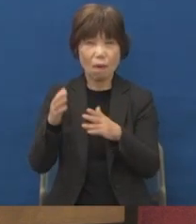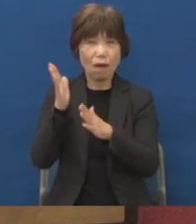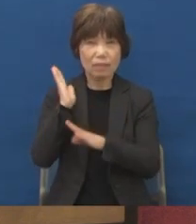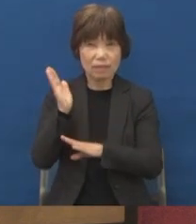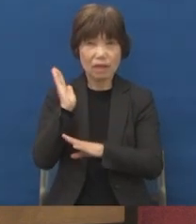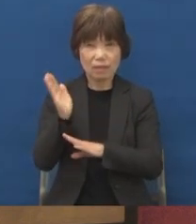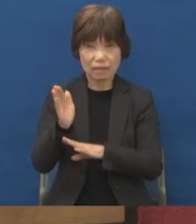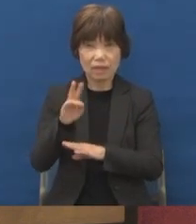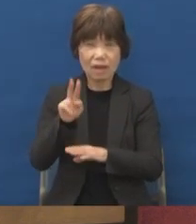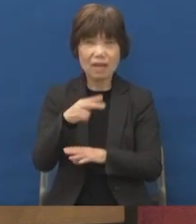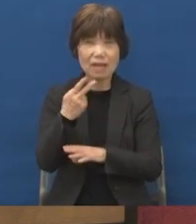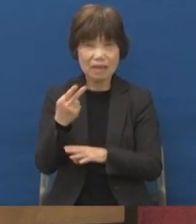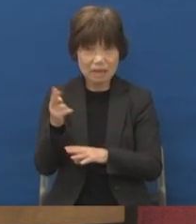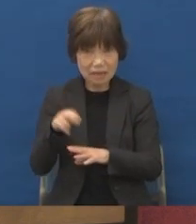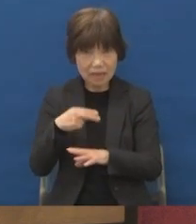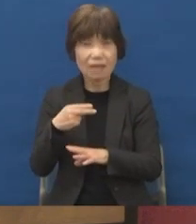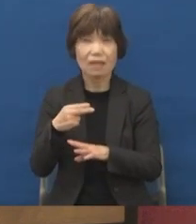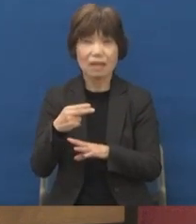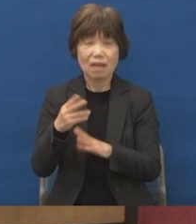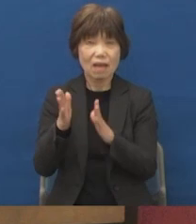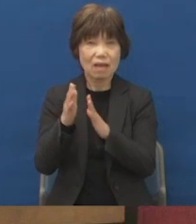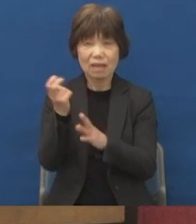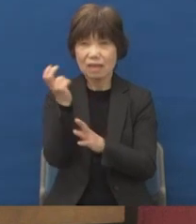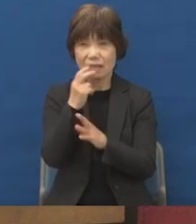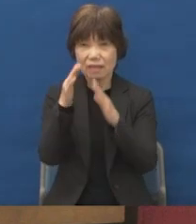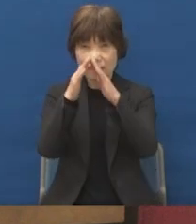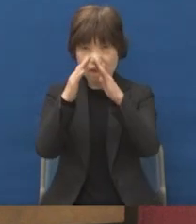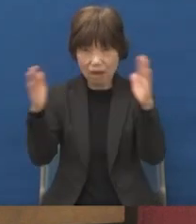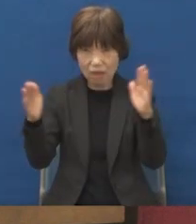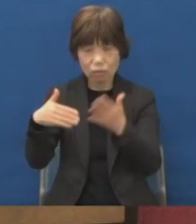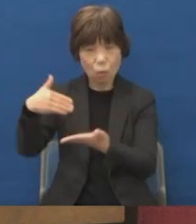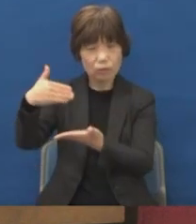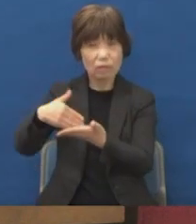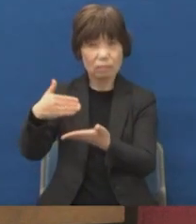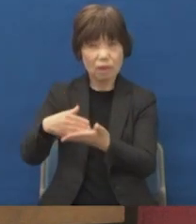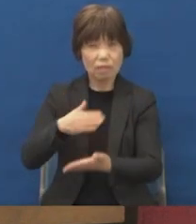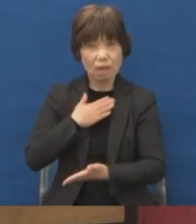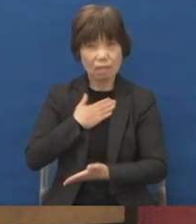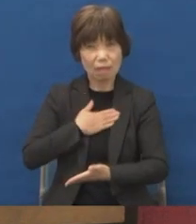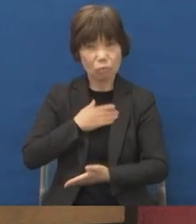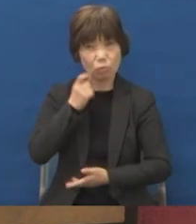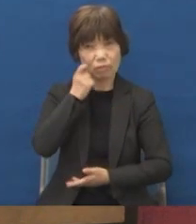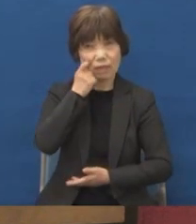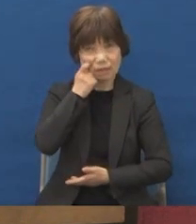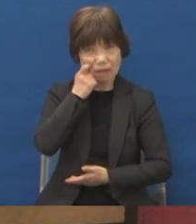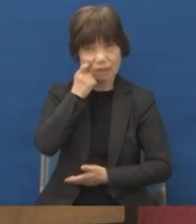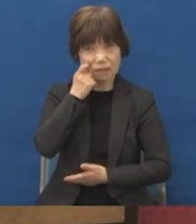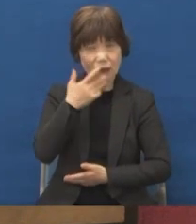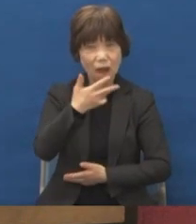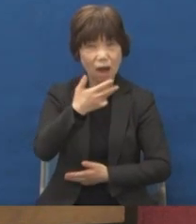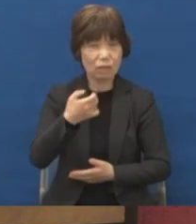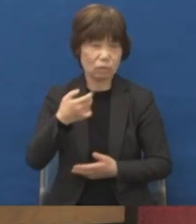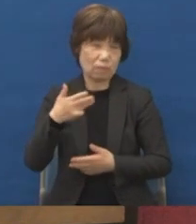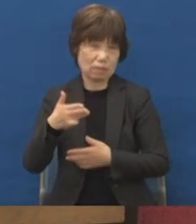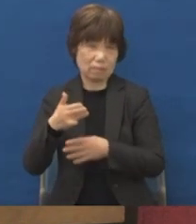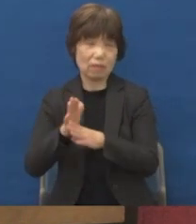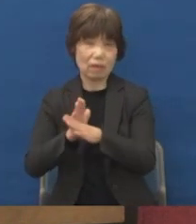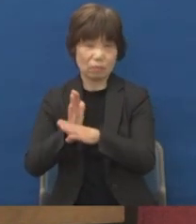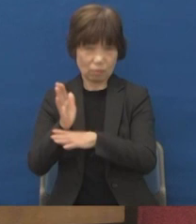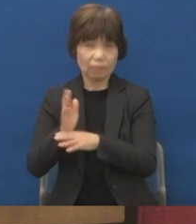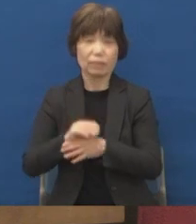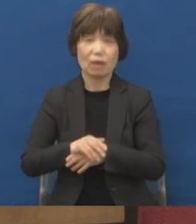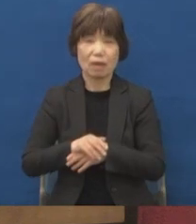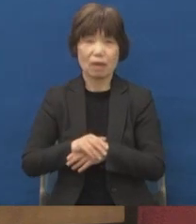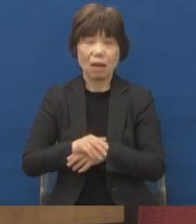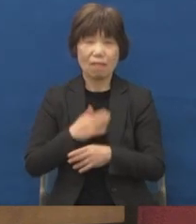出席者の説明に納得できないが 81% に上り、納得できるはわ